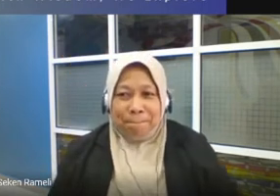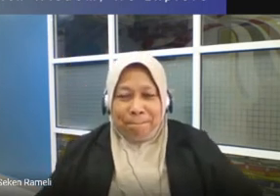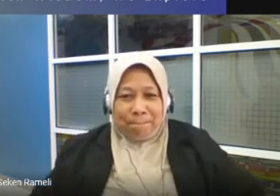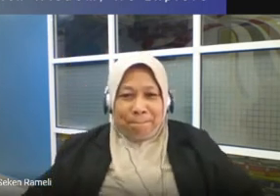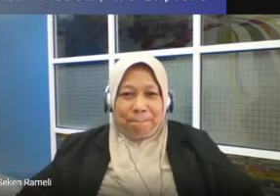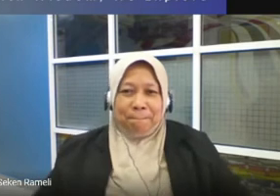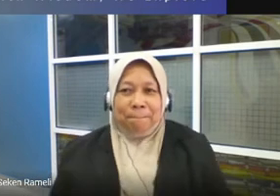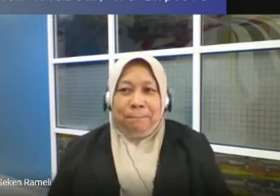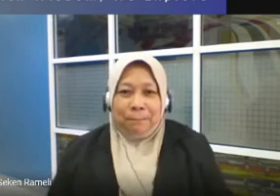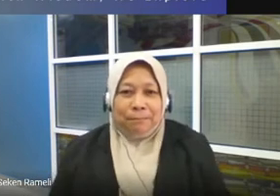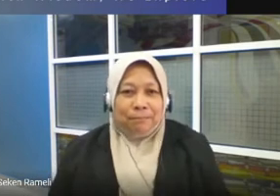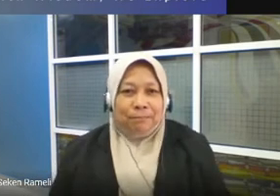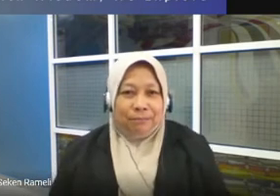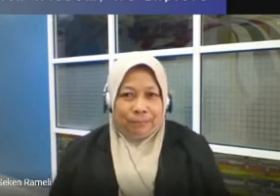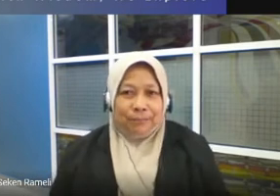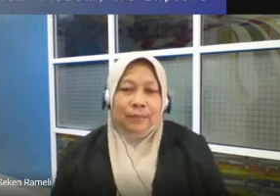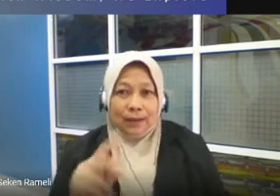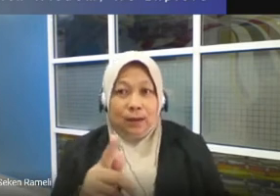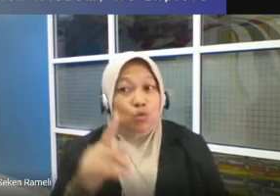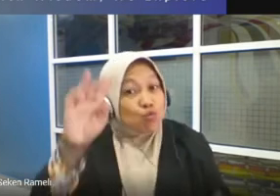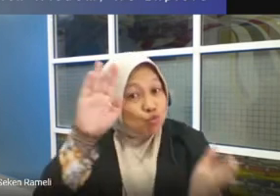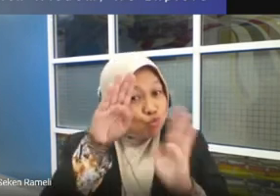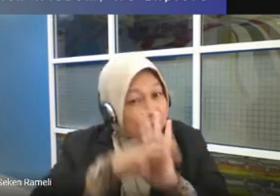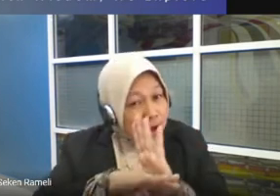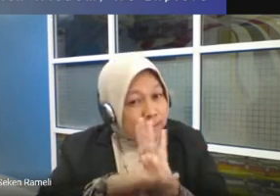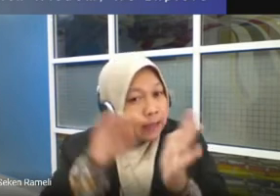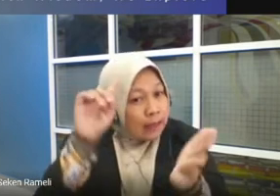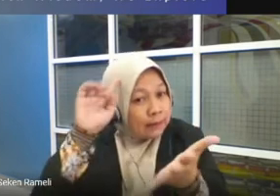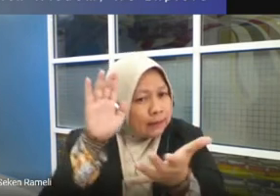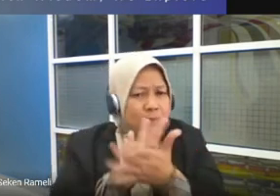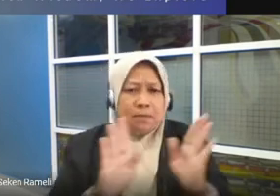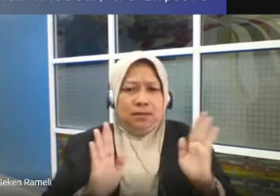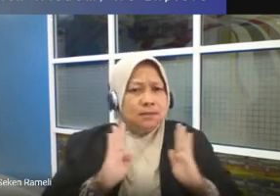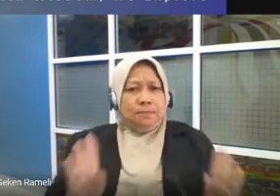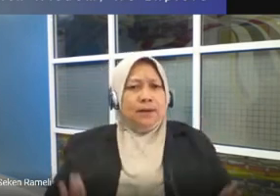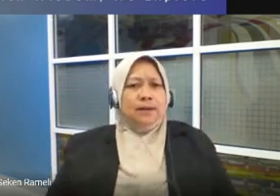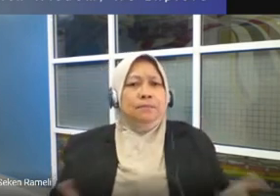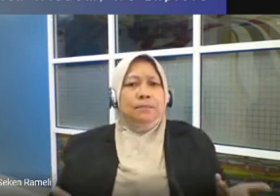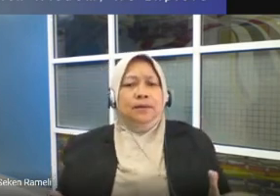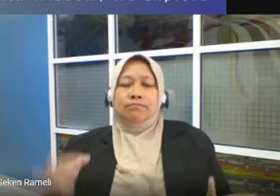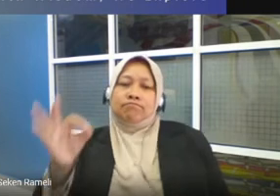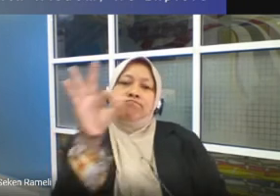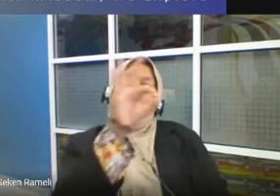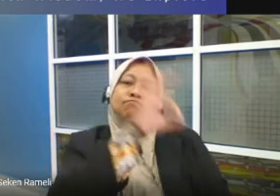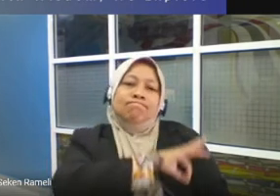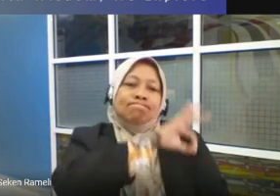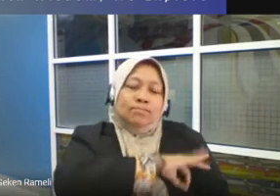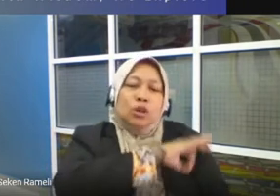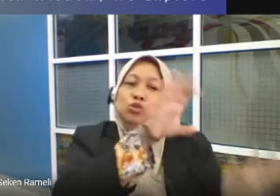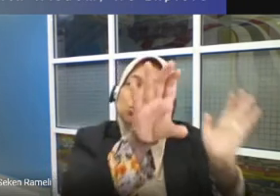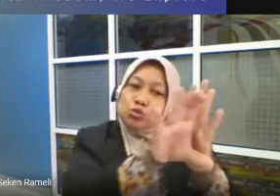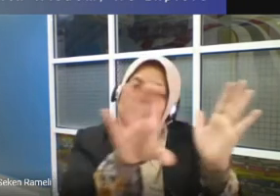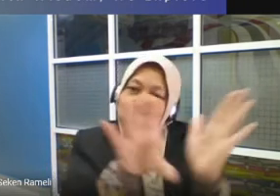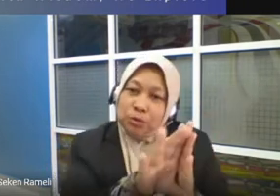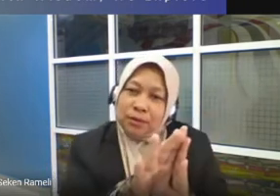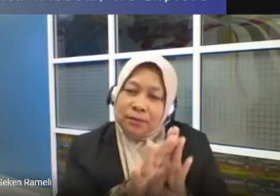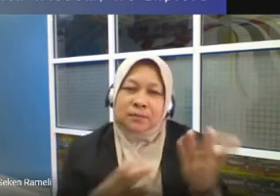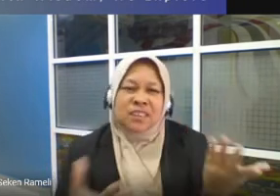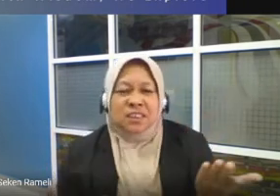Visualize. Okay, anyway, kurang yakin, badan yang kurang yakin ni dapat memberi manfaat sekiranya contohnya macam kita